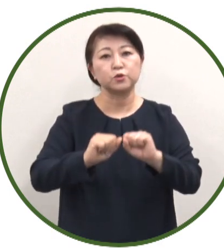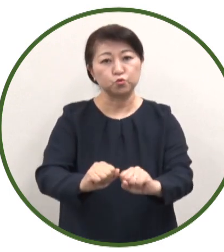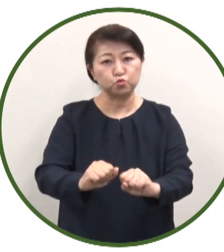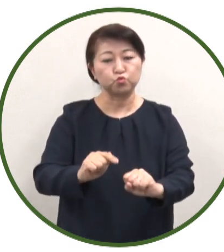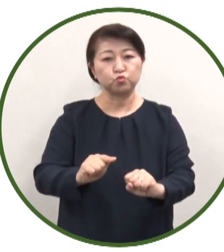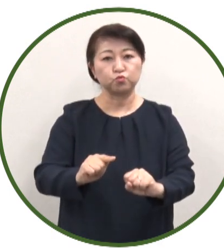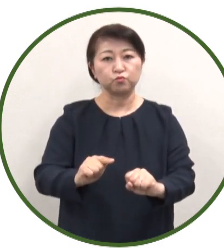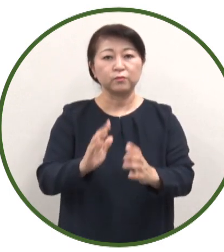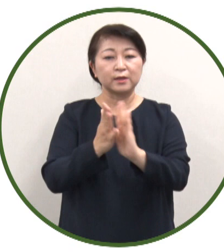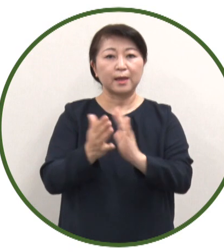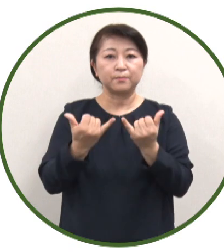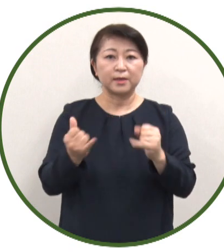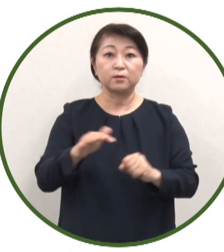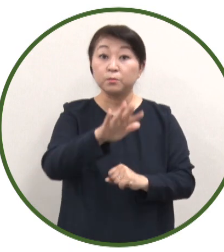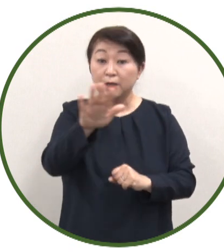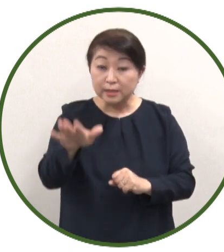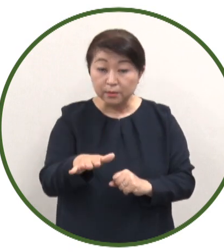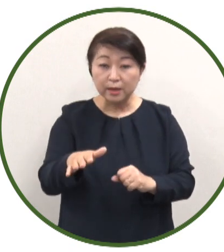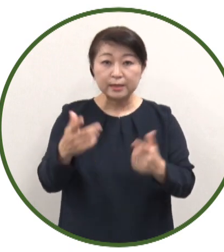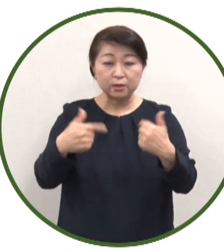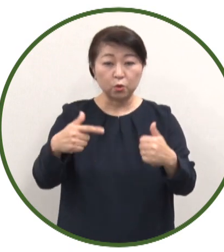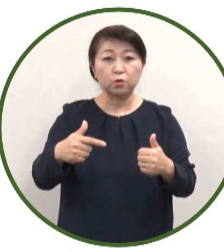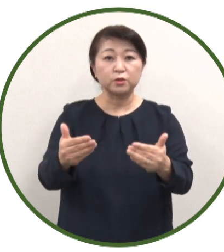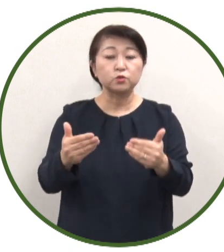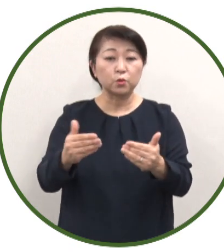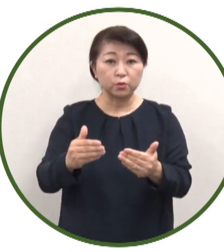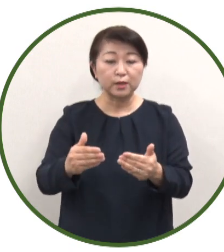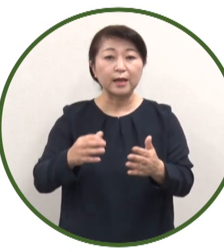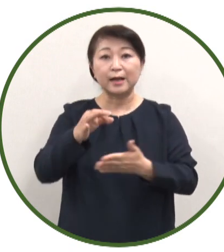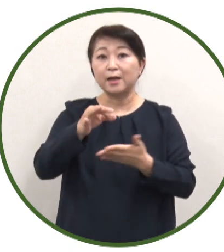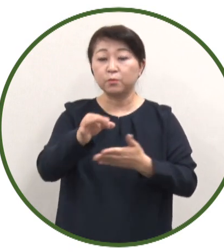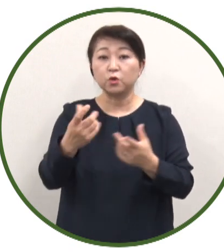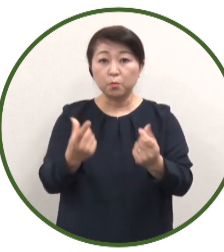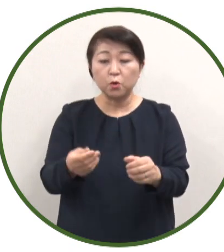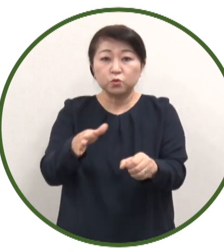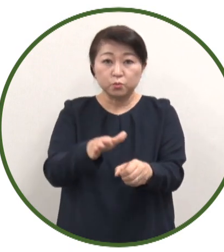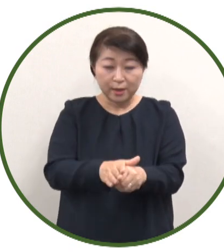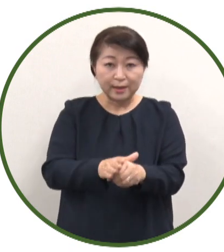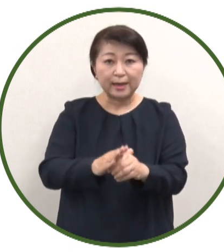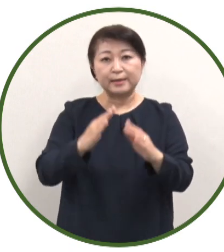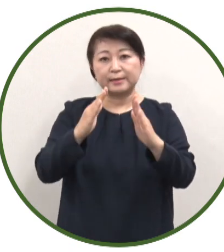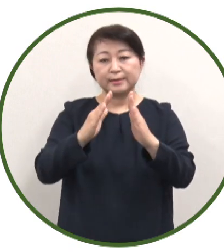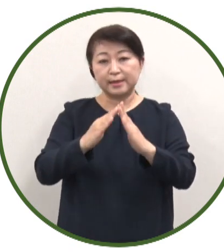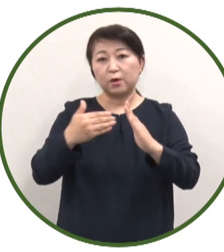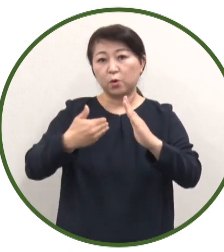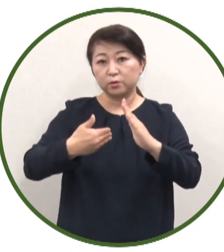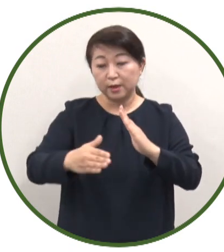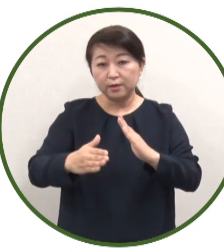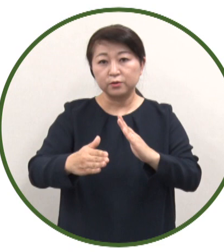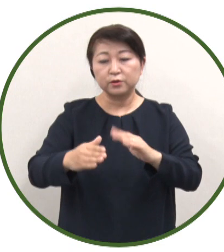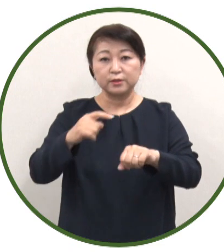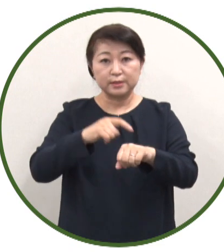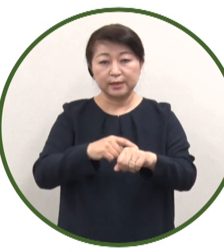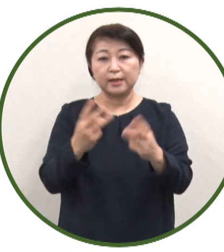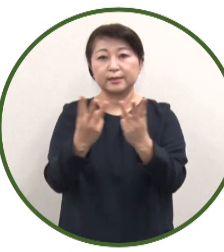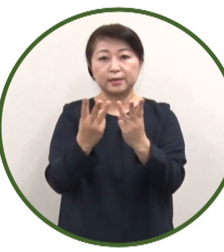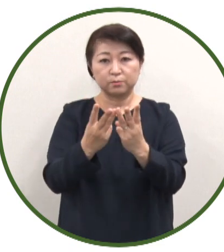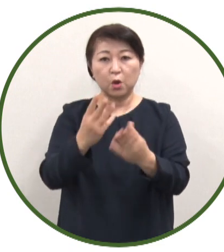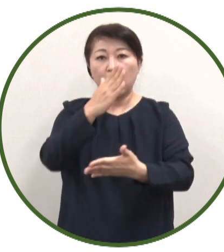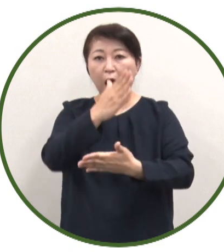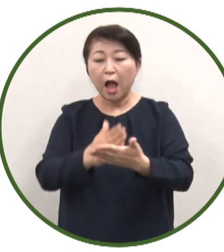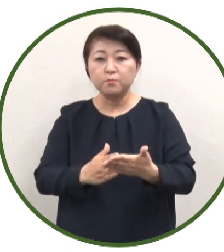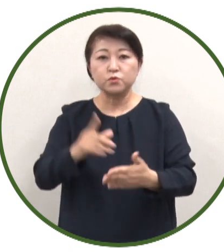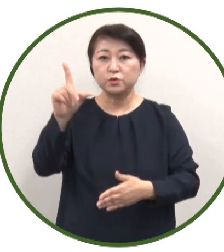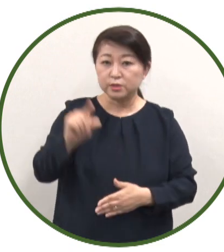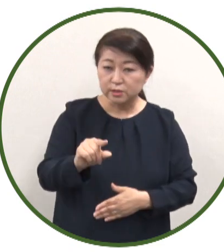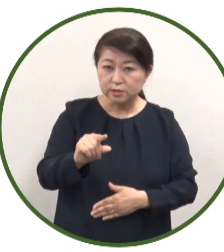日常生活上必要な買い物も含めてですね、外出を半分にすることを求めるとともに、出